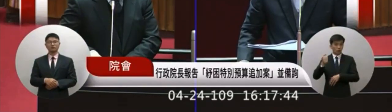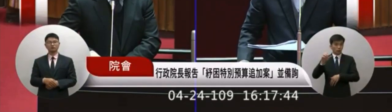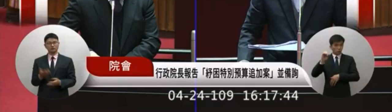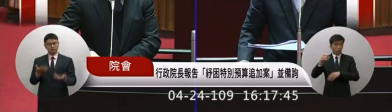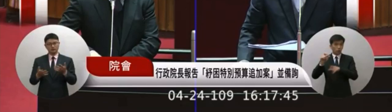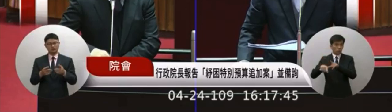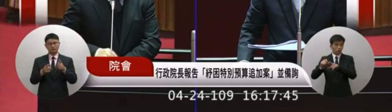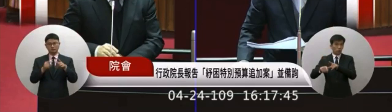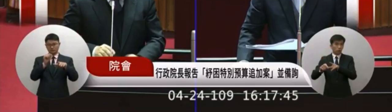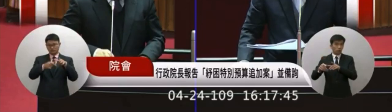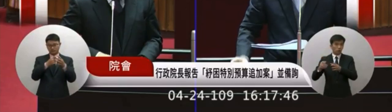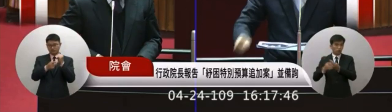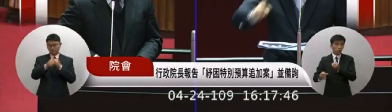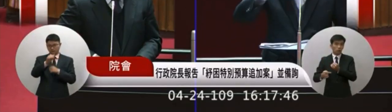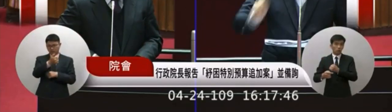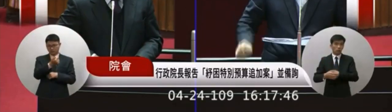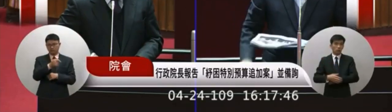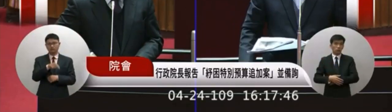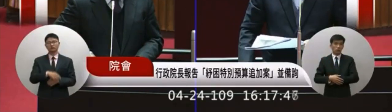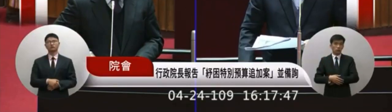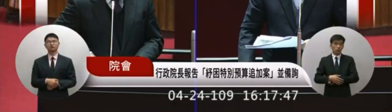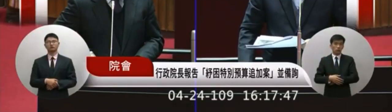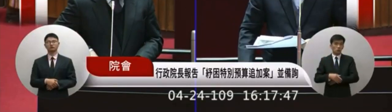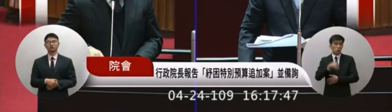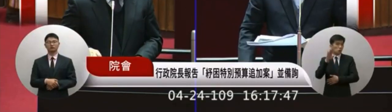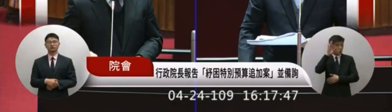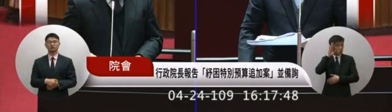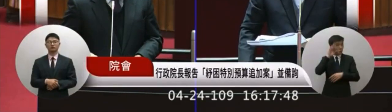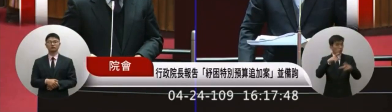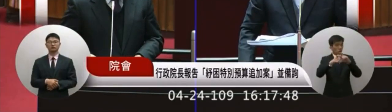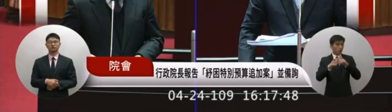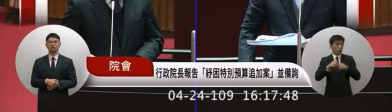对。 部长，你不能随便讲呢。